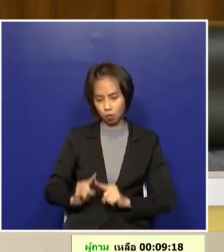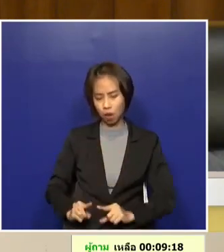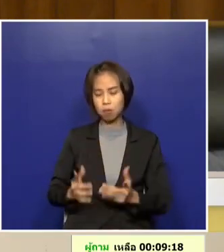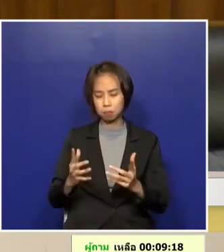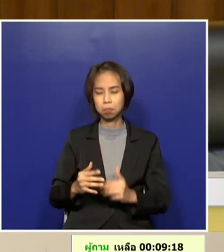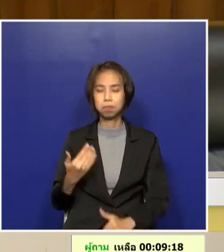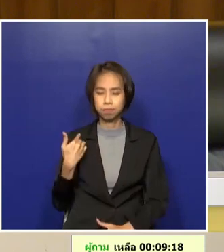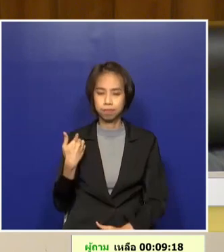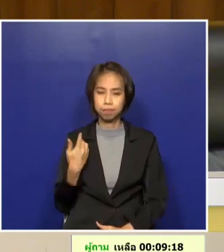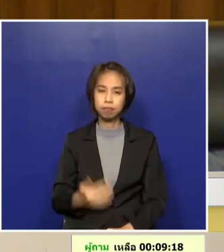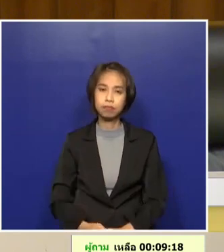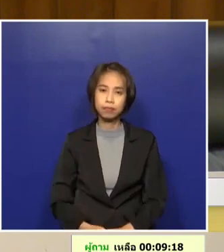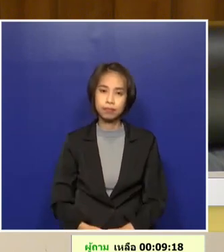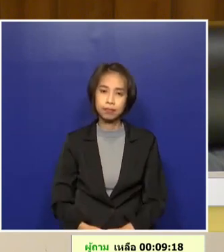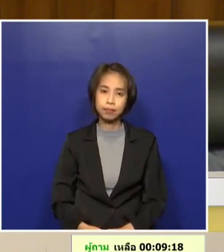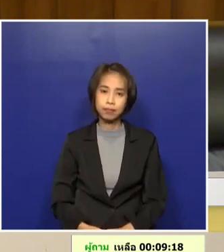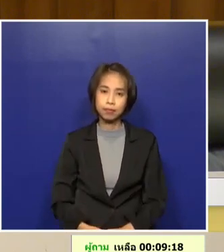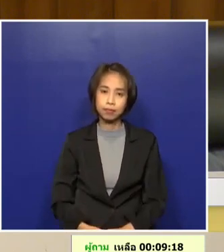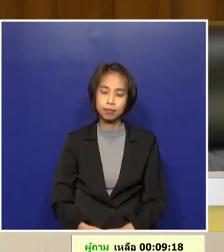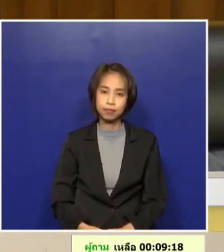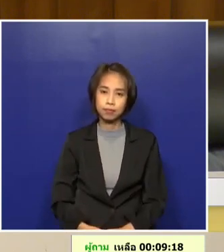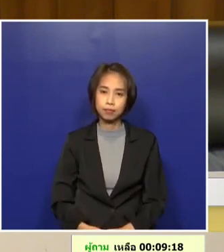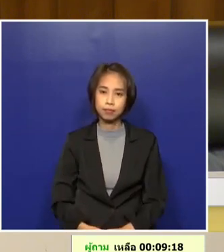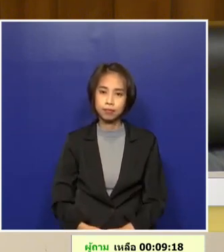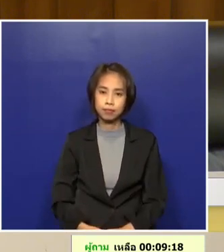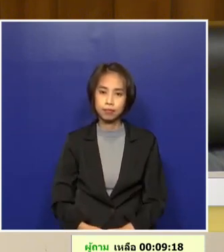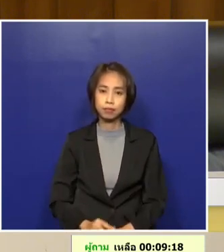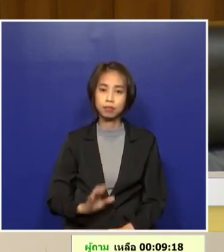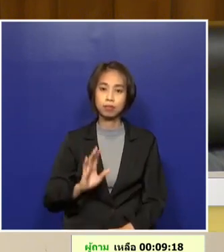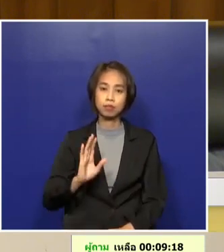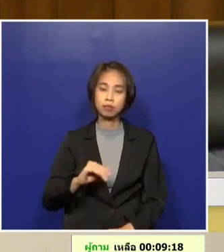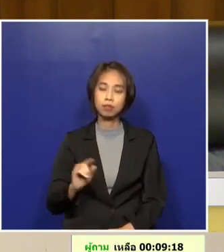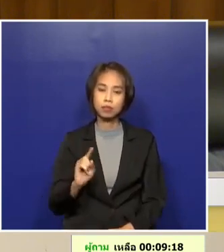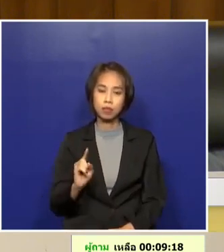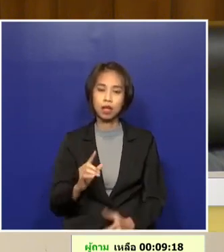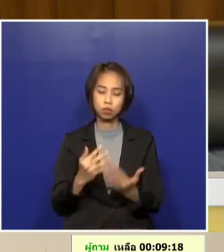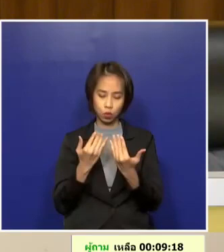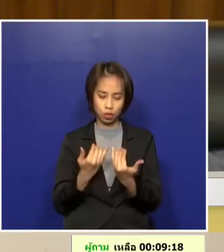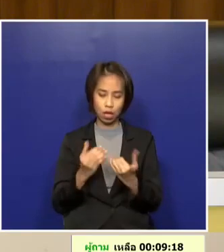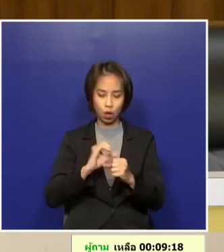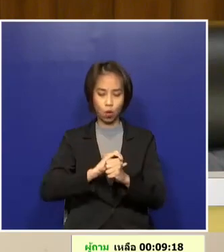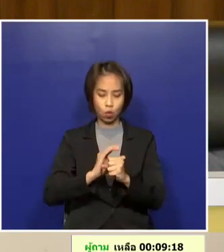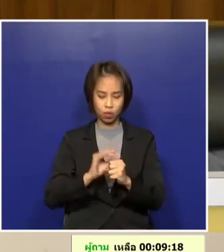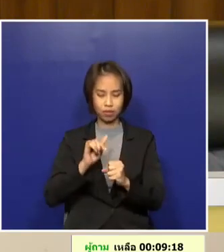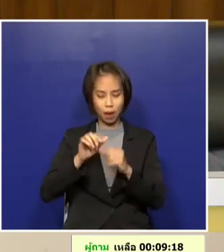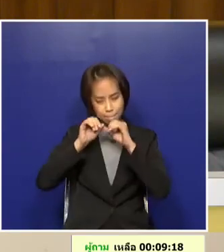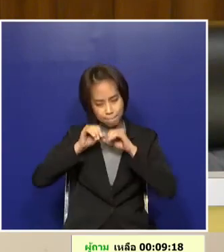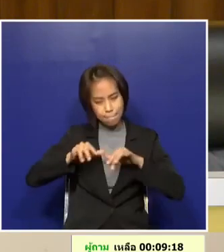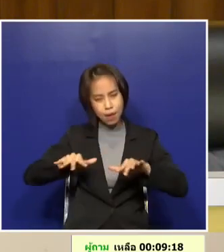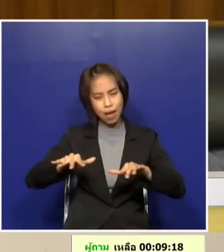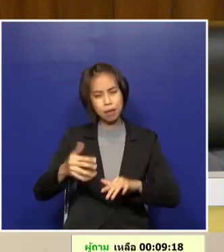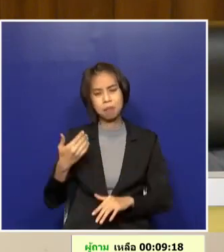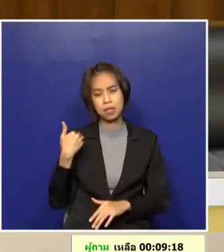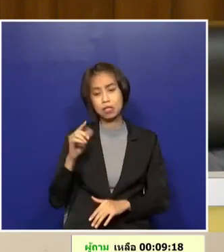มคิดว่าในเรื่องของช่วงการระบาดของโควิดนั้นก็ยังไม่จบนะครับก็ยังไม่จบก็ยังมีความเสี่